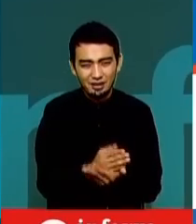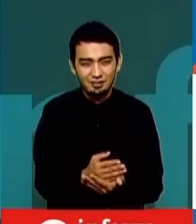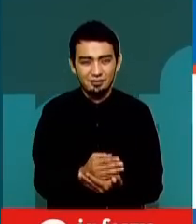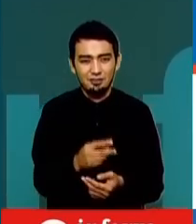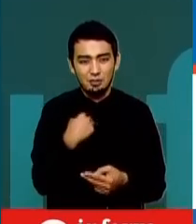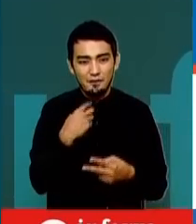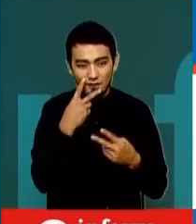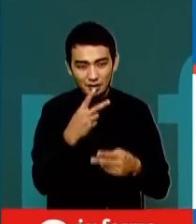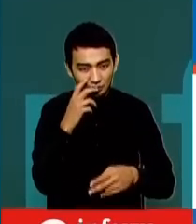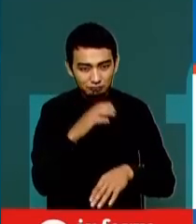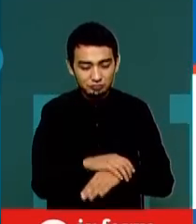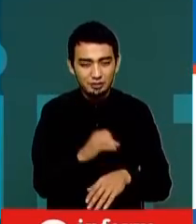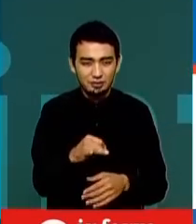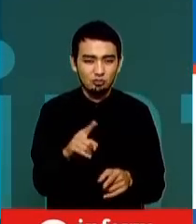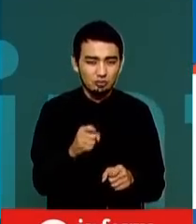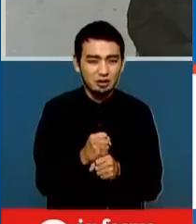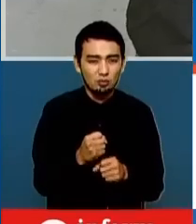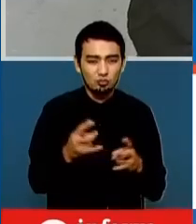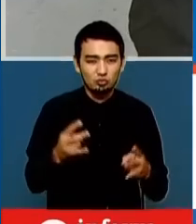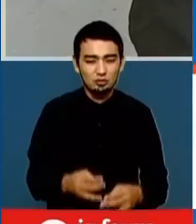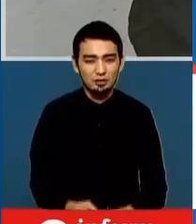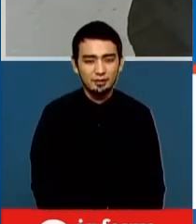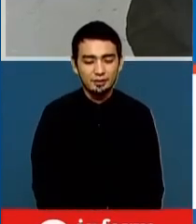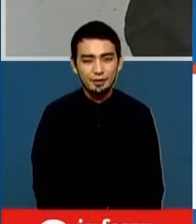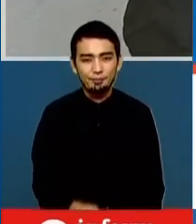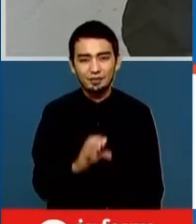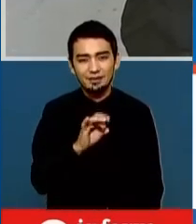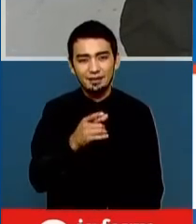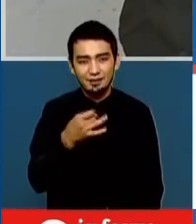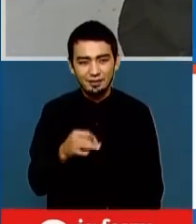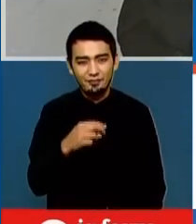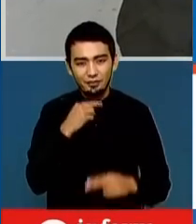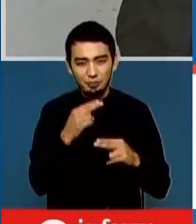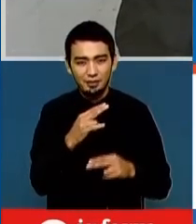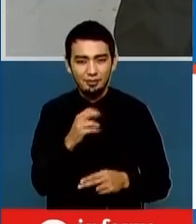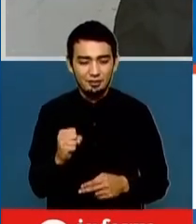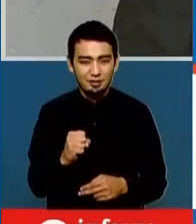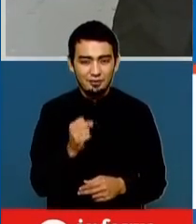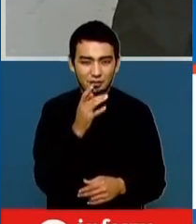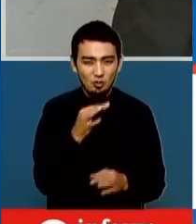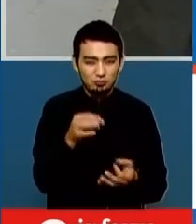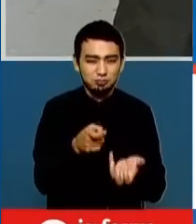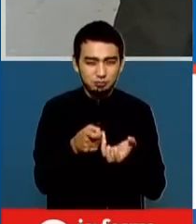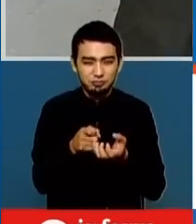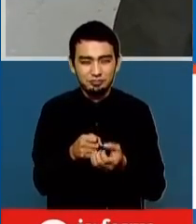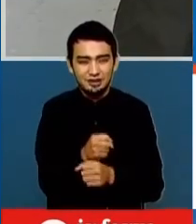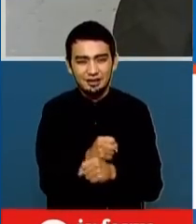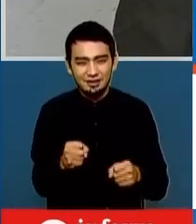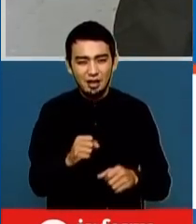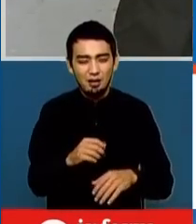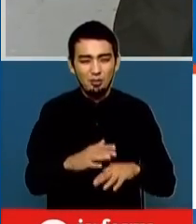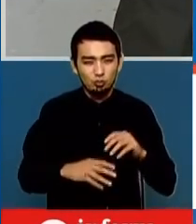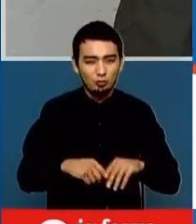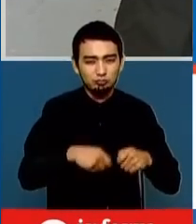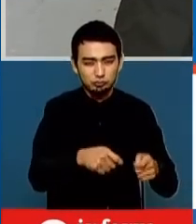как-то реагировать, принимать меры, к сожалению. Сергей Пономарев акцентирует внимание на том, что процедуру отстрела нельзя отдавать в руки